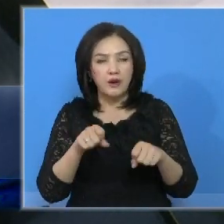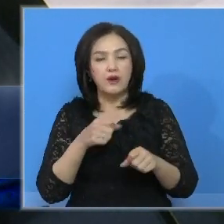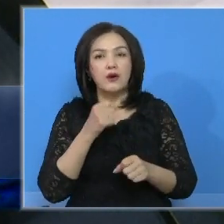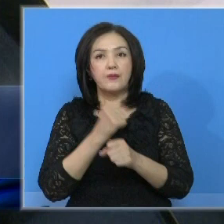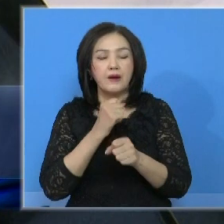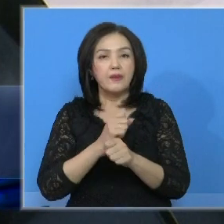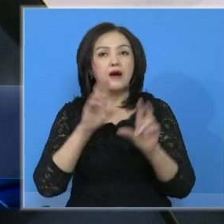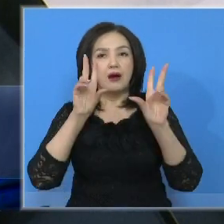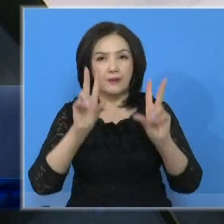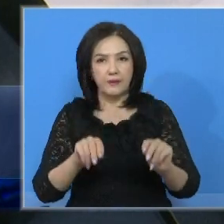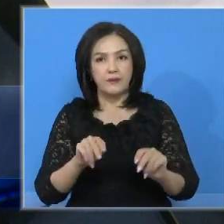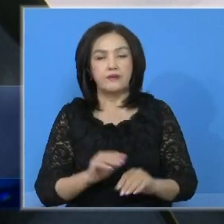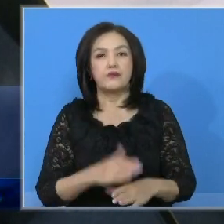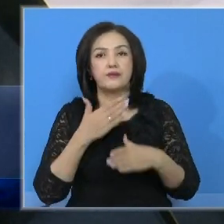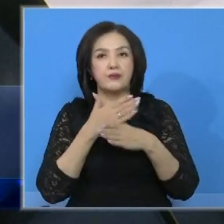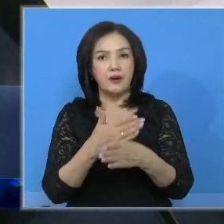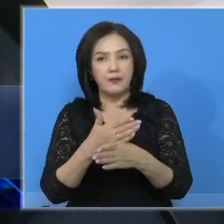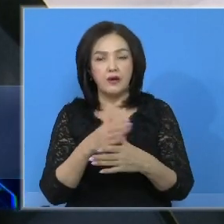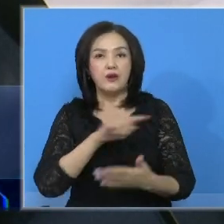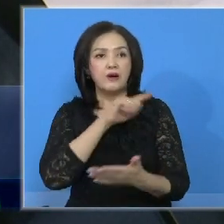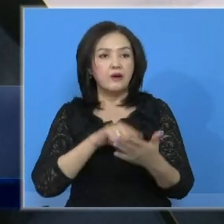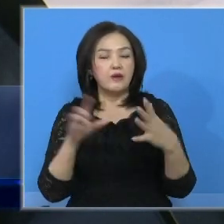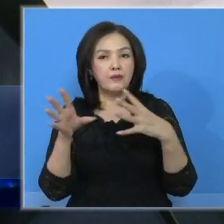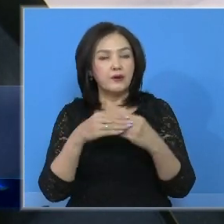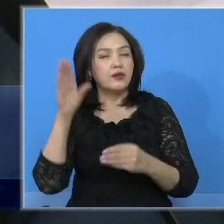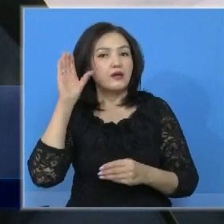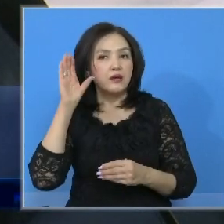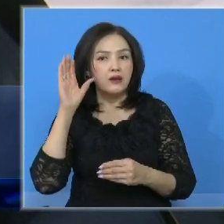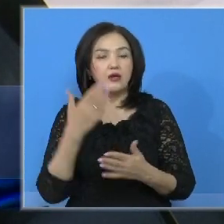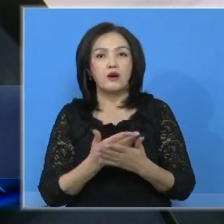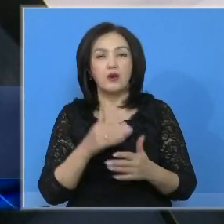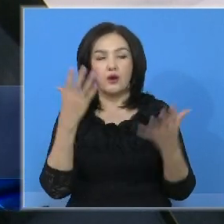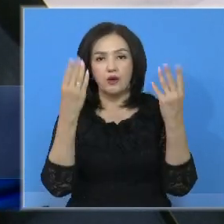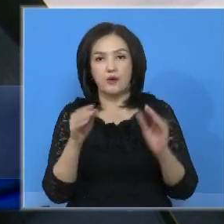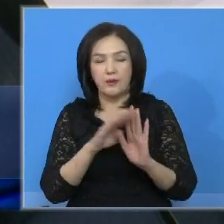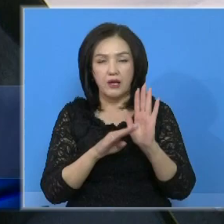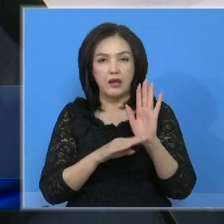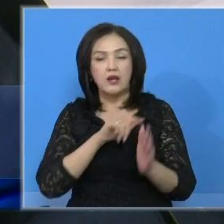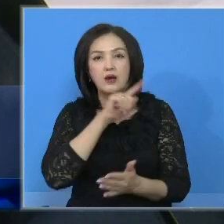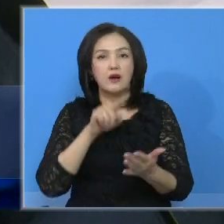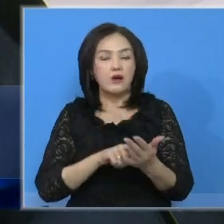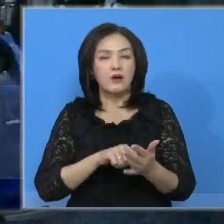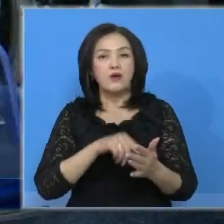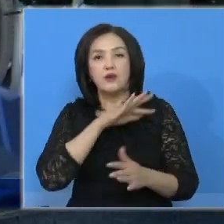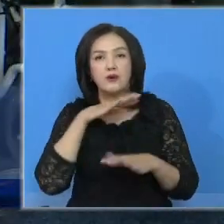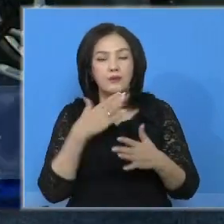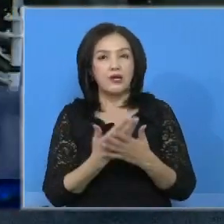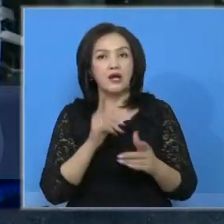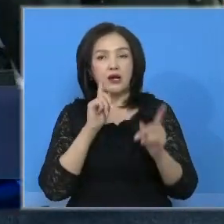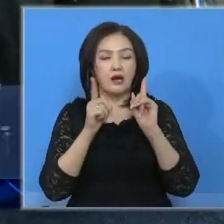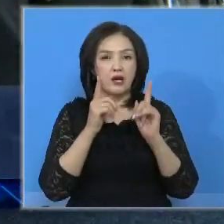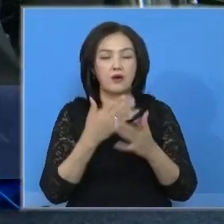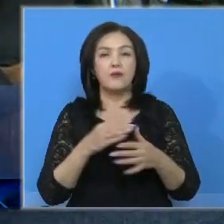жасауға сіздерге уәде беремін бүгін. Сұрақтарды бірге талқылайық. Күн тәртібіне қоятын сұрақтар да аз емес қой деп ойлаймын. Конференция